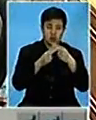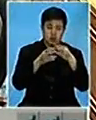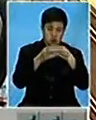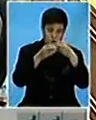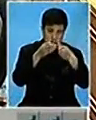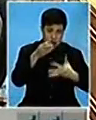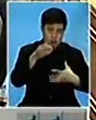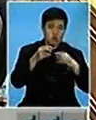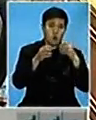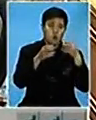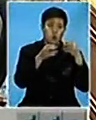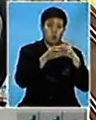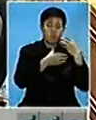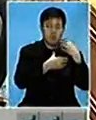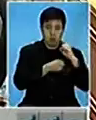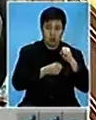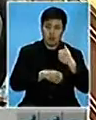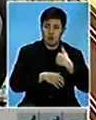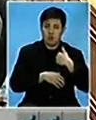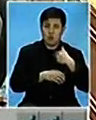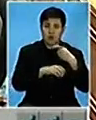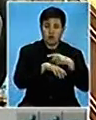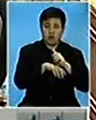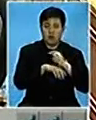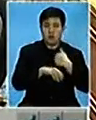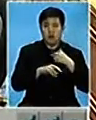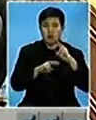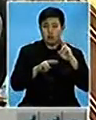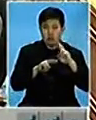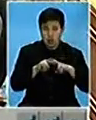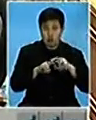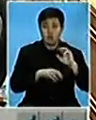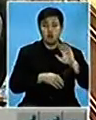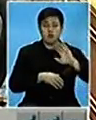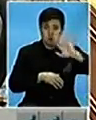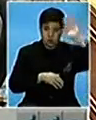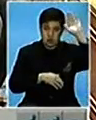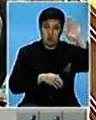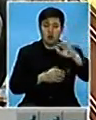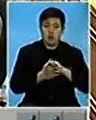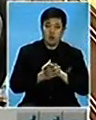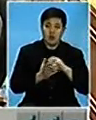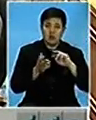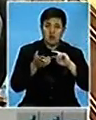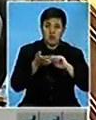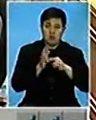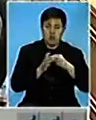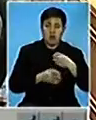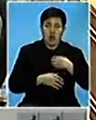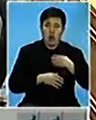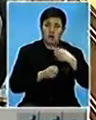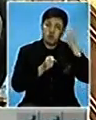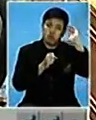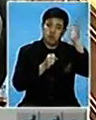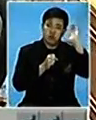ธิปัตย์ท่านประธานครับเมื่อสักครู่ผมนั่งลงและยกมือขึ้นคือผมแสดงความประสงค์ที่จะอภิปร